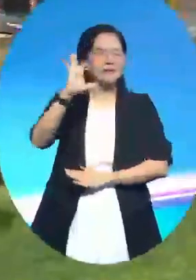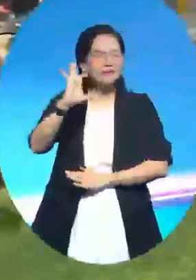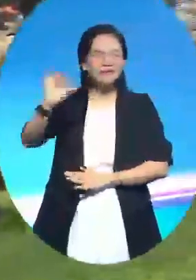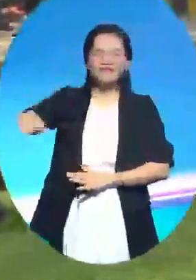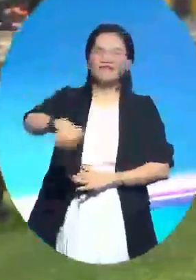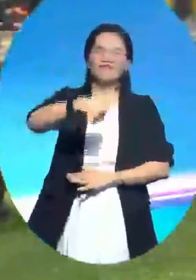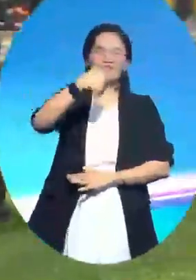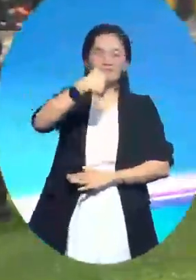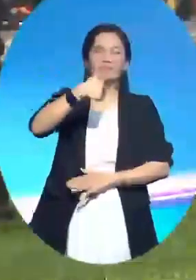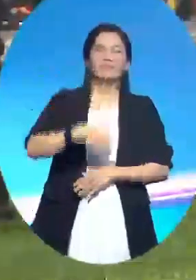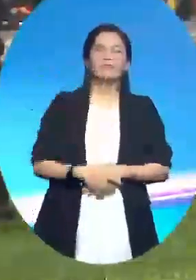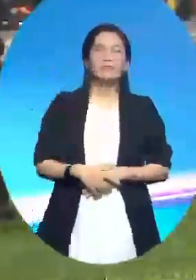có những chuyển biến rõ rệt